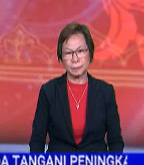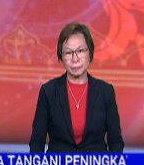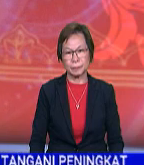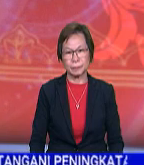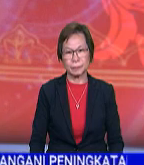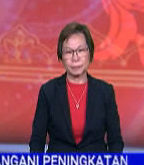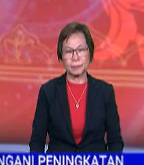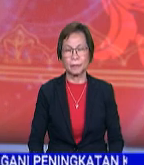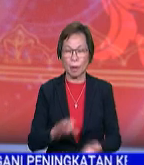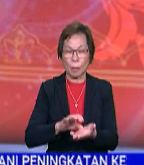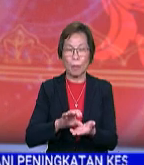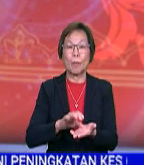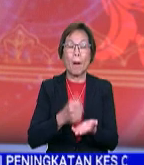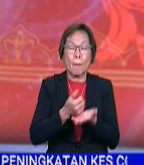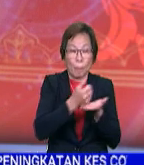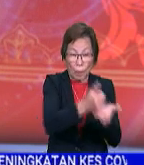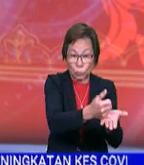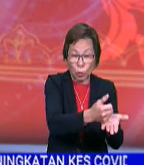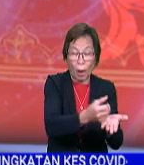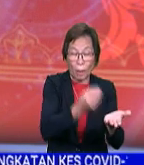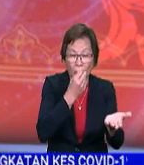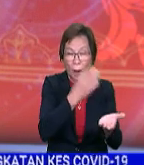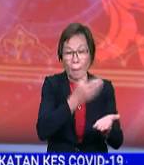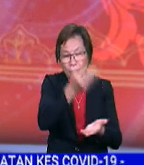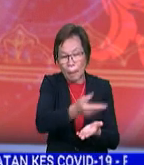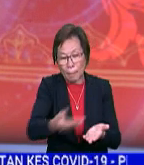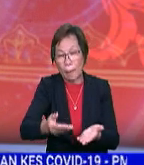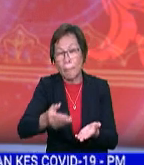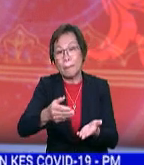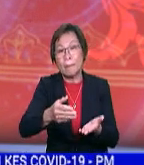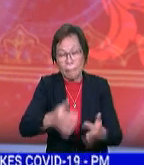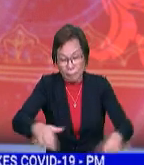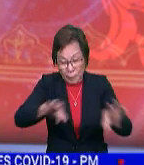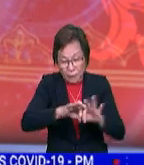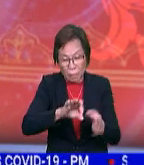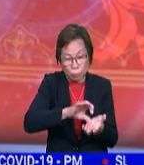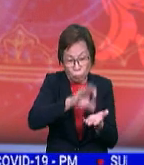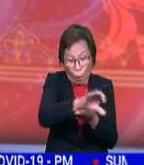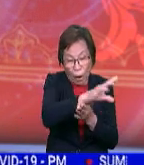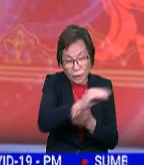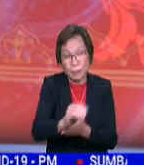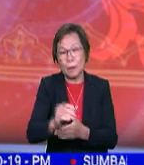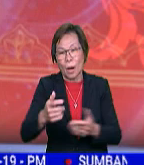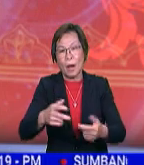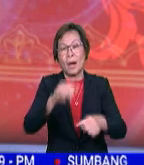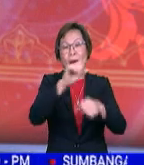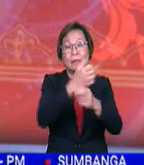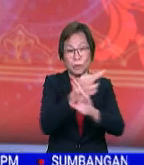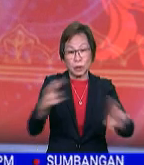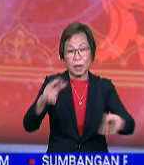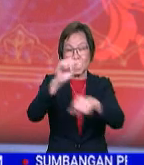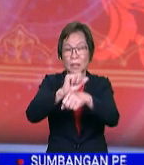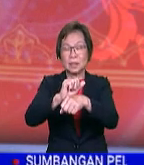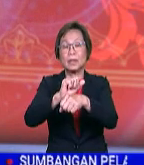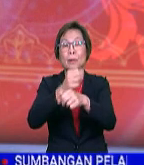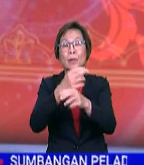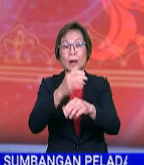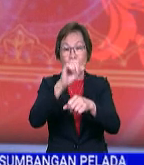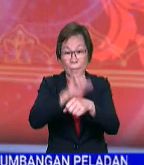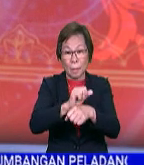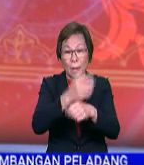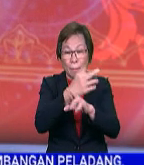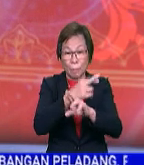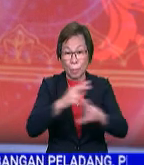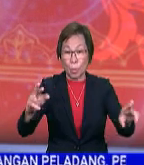Bukan saja menyalurkan bantuan makanan dan barangan keperluan, malah turut menyediakan peluang pekerjaan dalam operasi